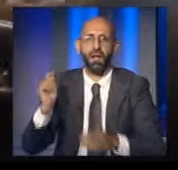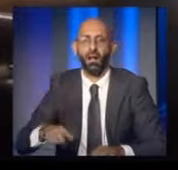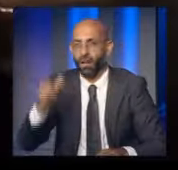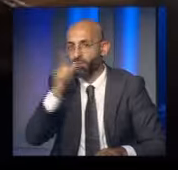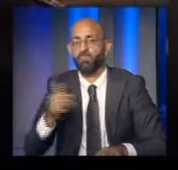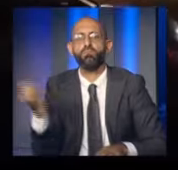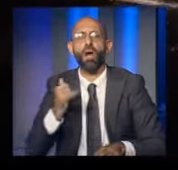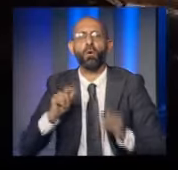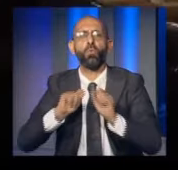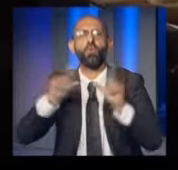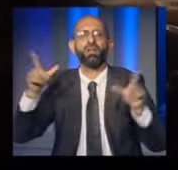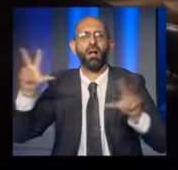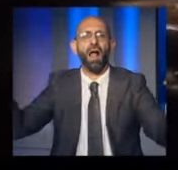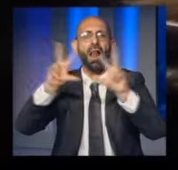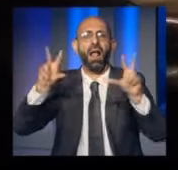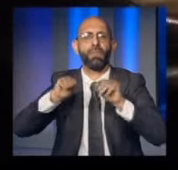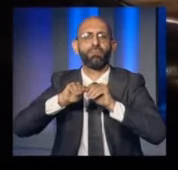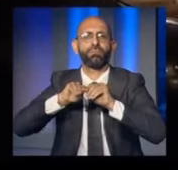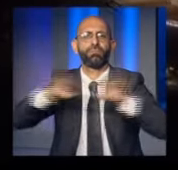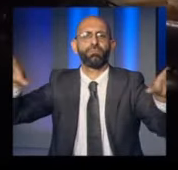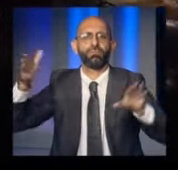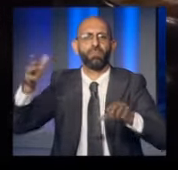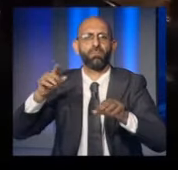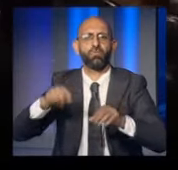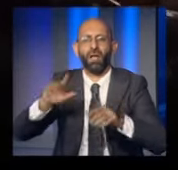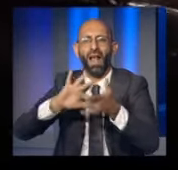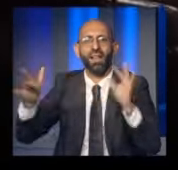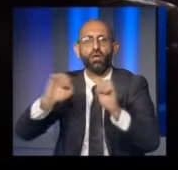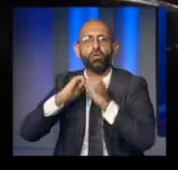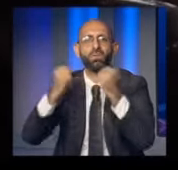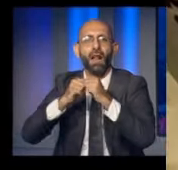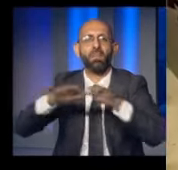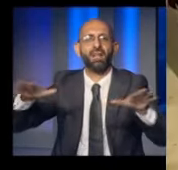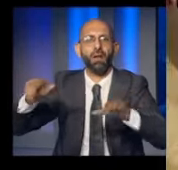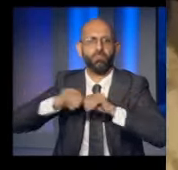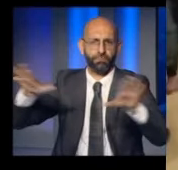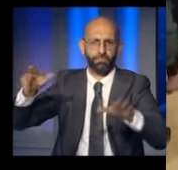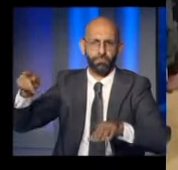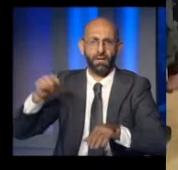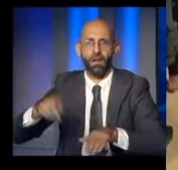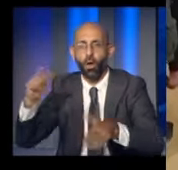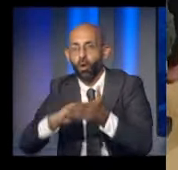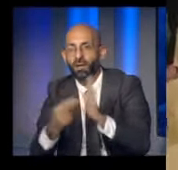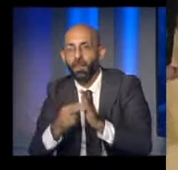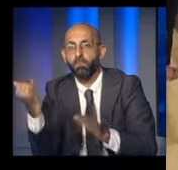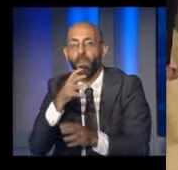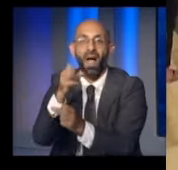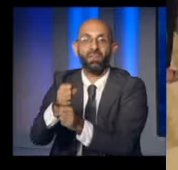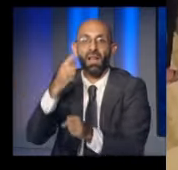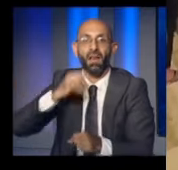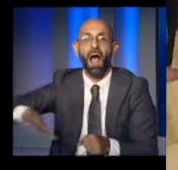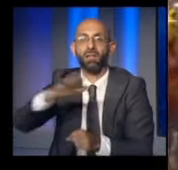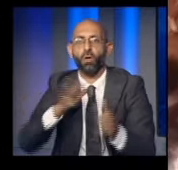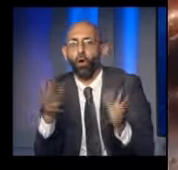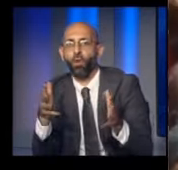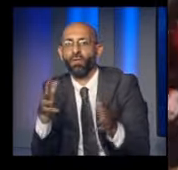قتيل أو أي إصابة في صفوف المحتجين أو العسكريين بعكس ما تداوله بعض وسائل الإعلام والتواصل الاجتماعي. ولفتت إلى